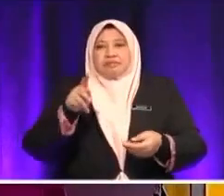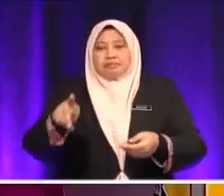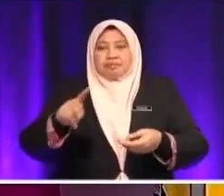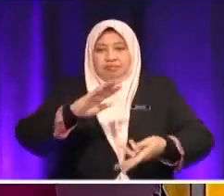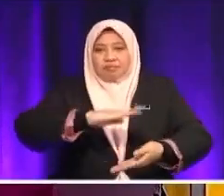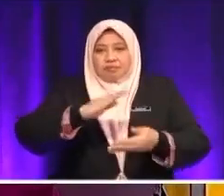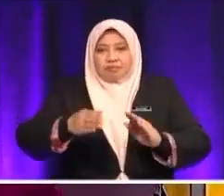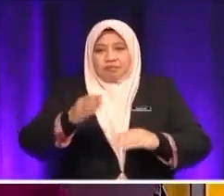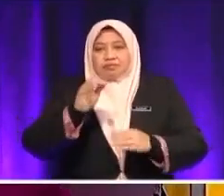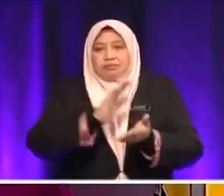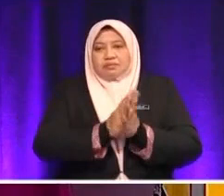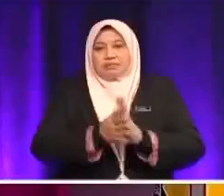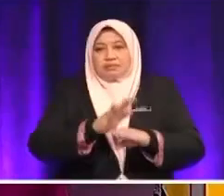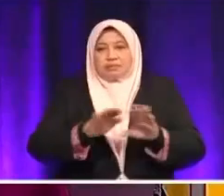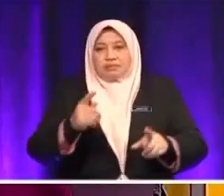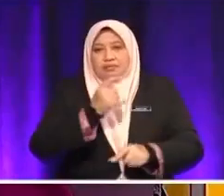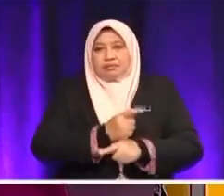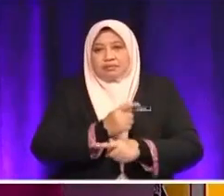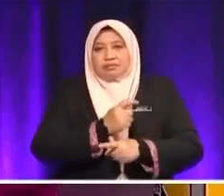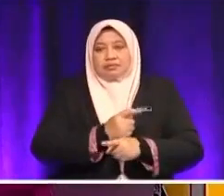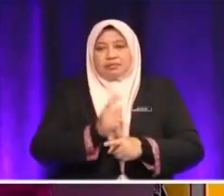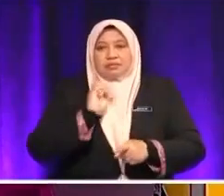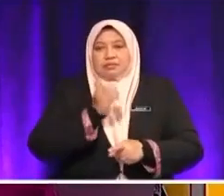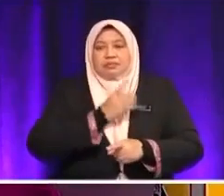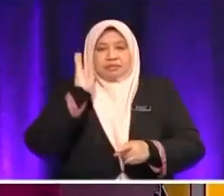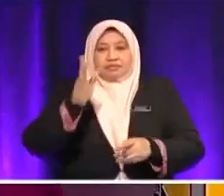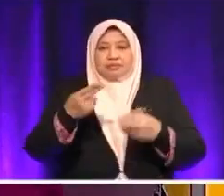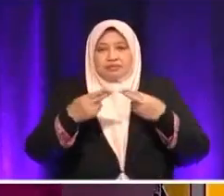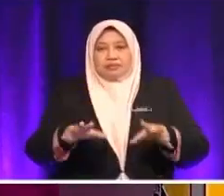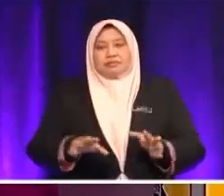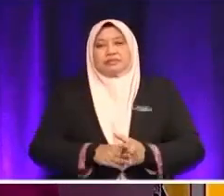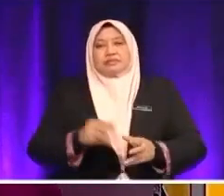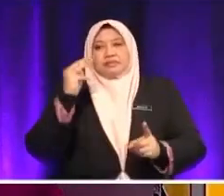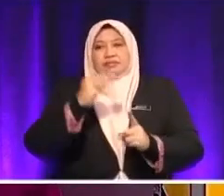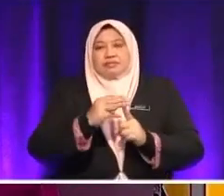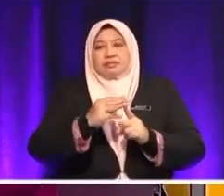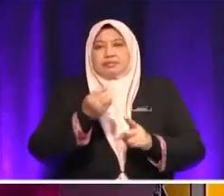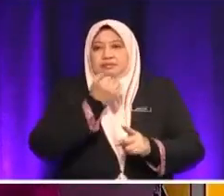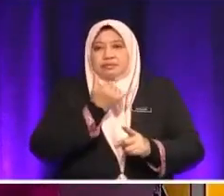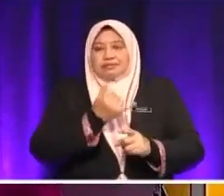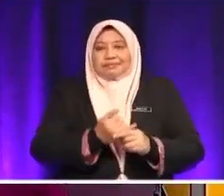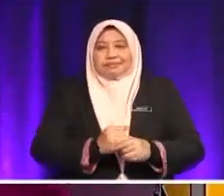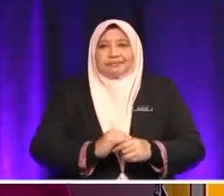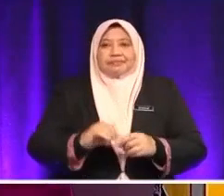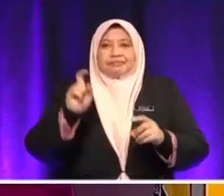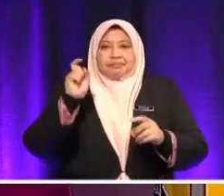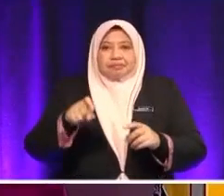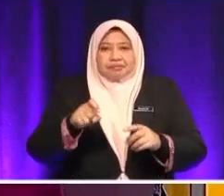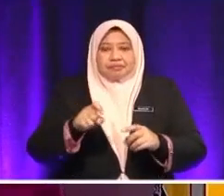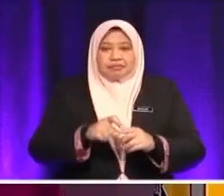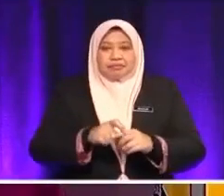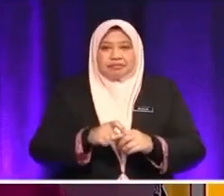jadi tidak tepat bila tidak tepat kita akan kehilangan marka Jadi sebenarnya sayang sebab topi ini adalah